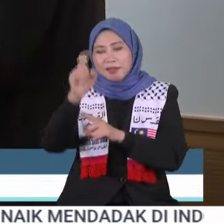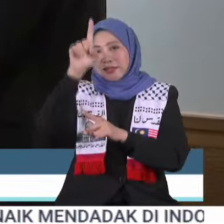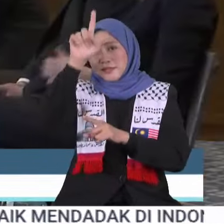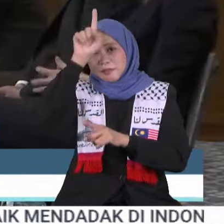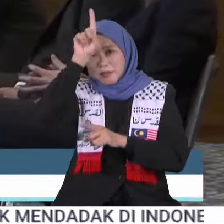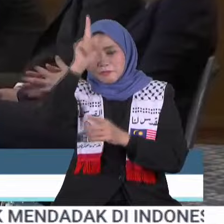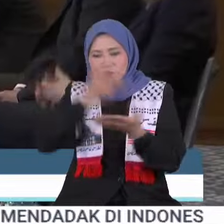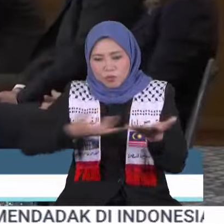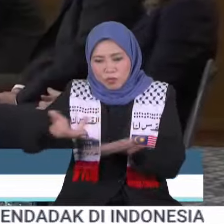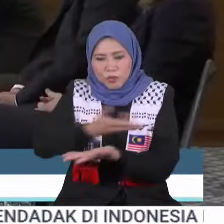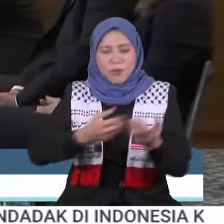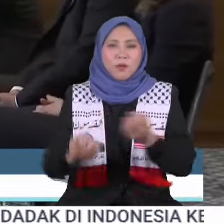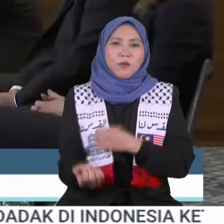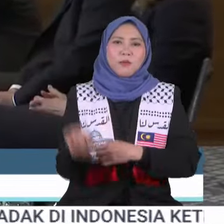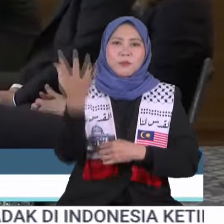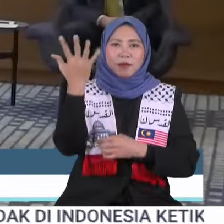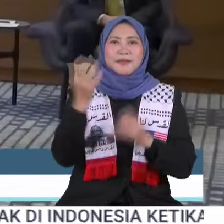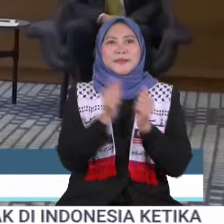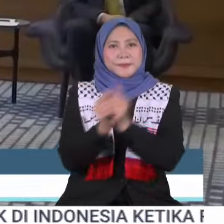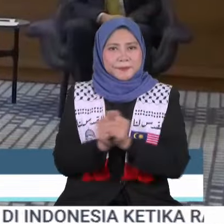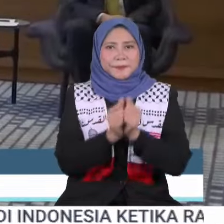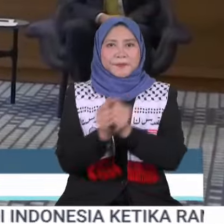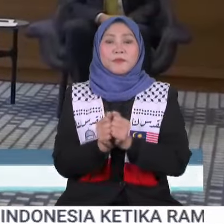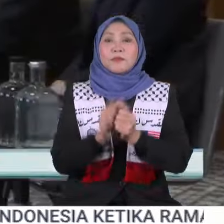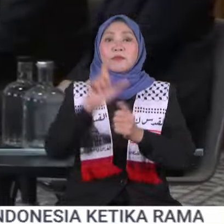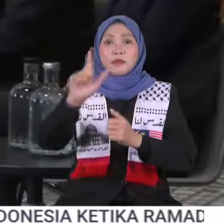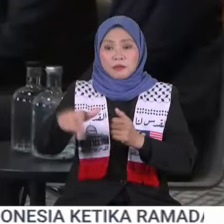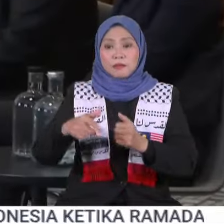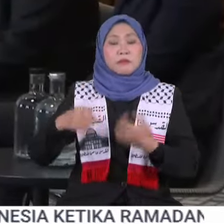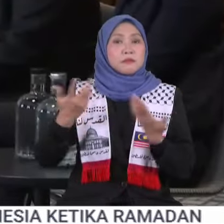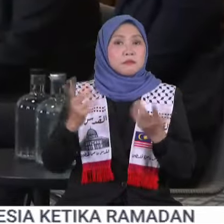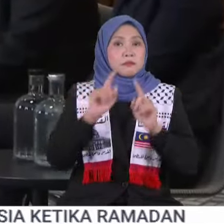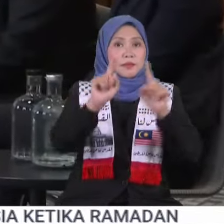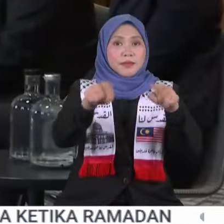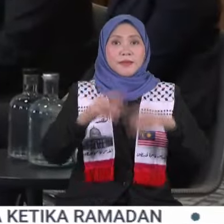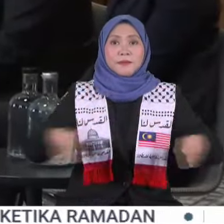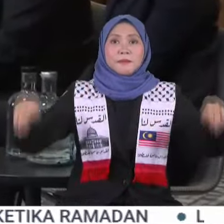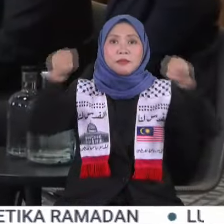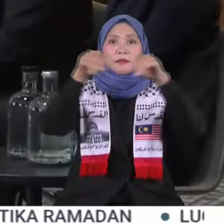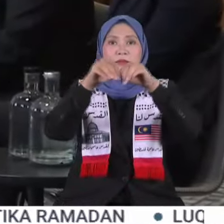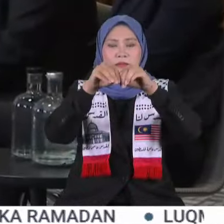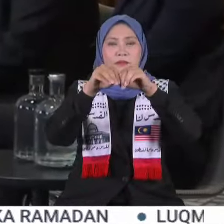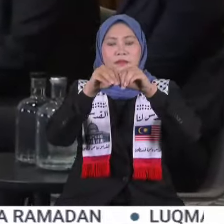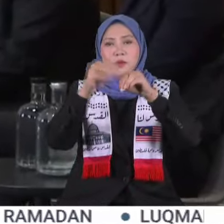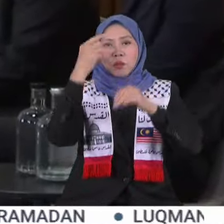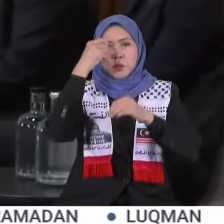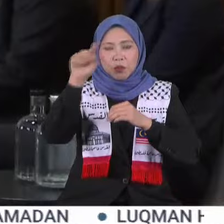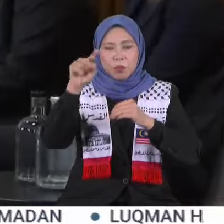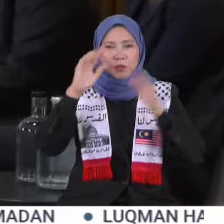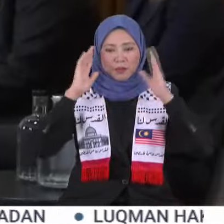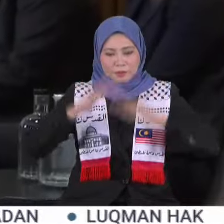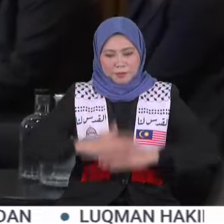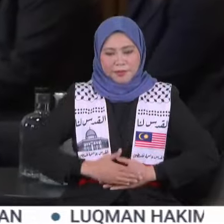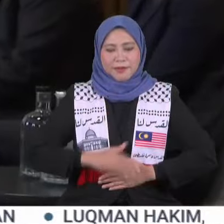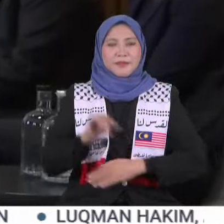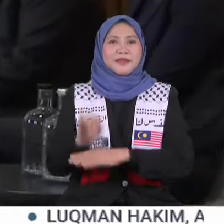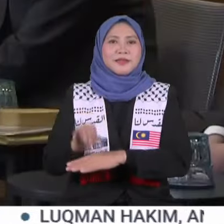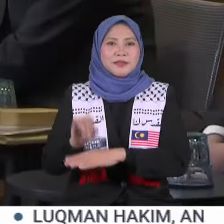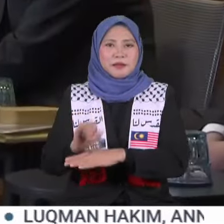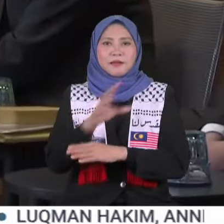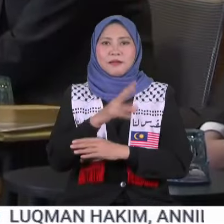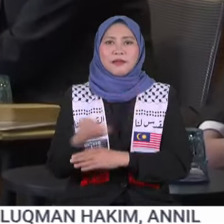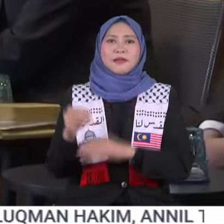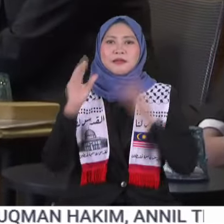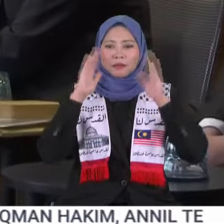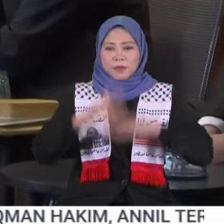meluangkan masa berbuka puasa bersama-sama kemudiannya ke masjid se head link untuk menunaikan solat isyak dan